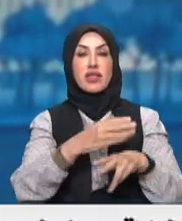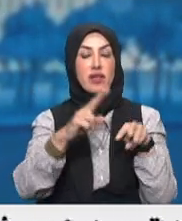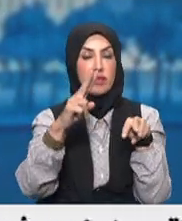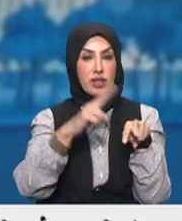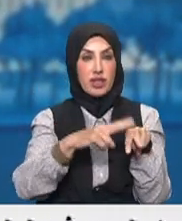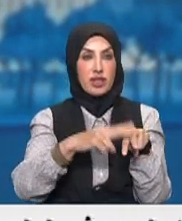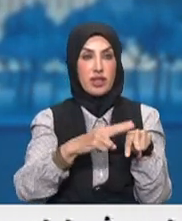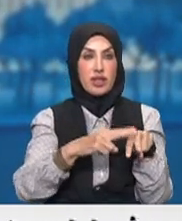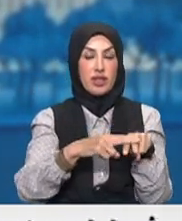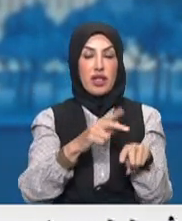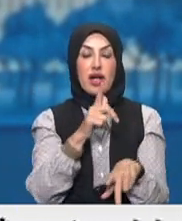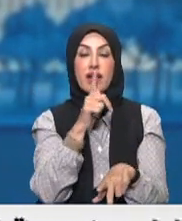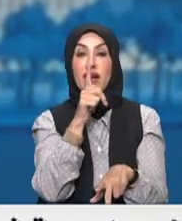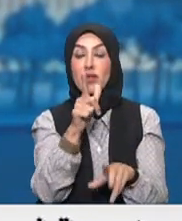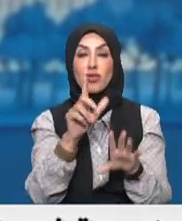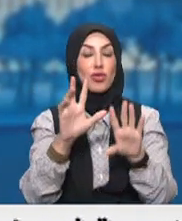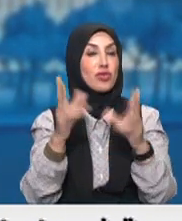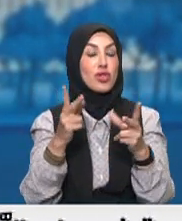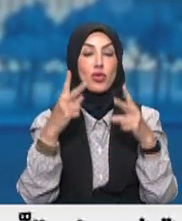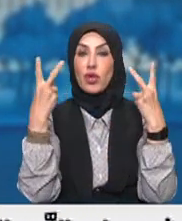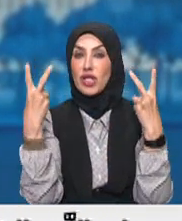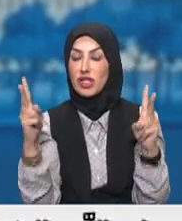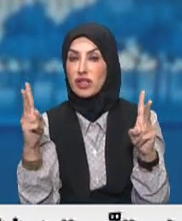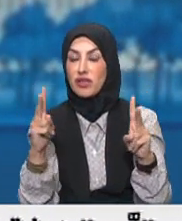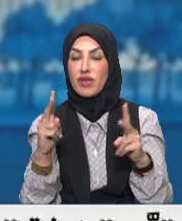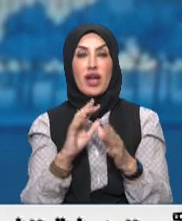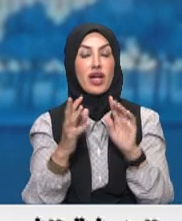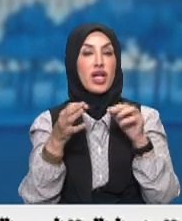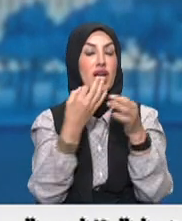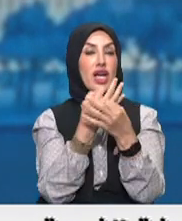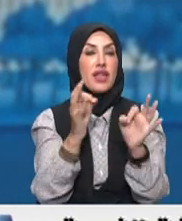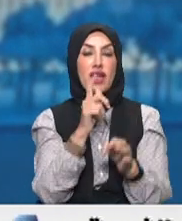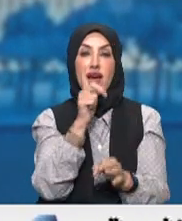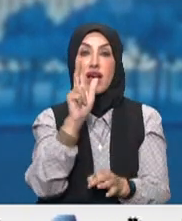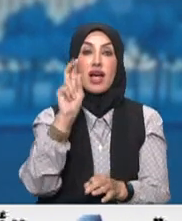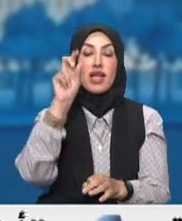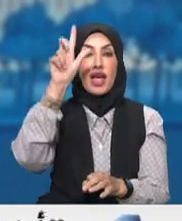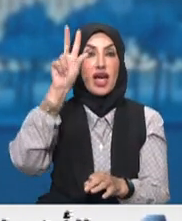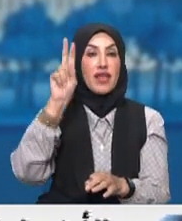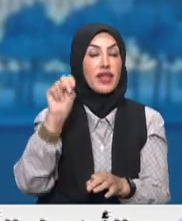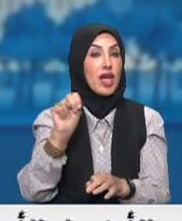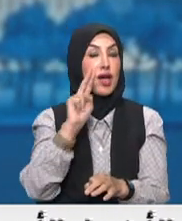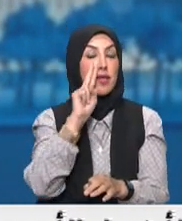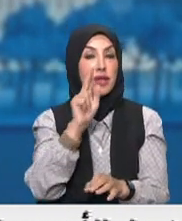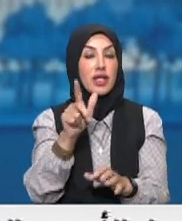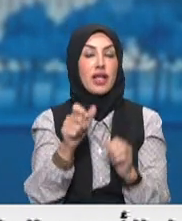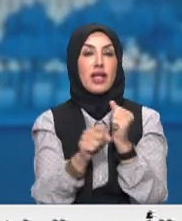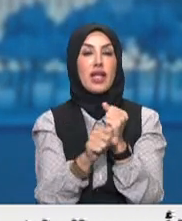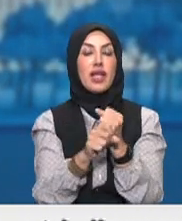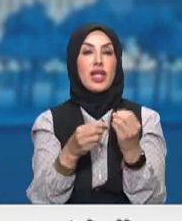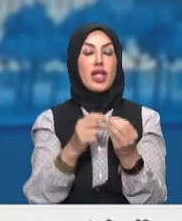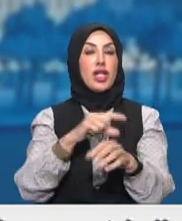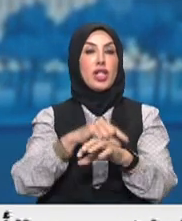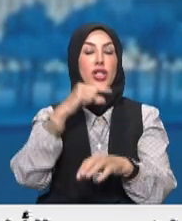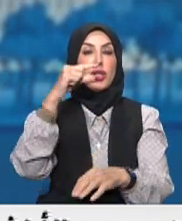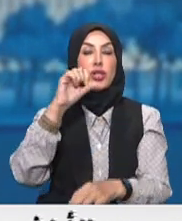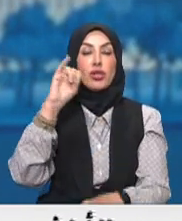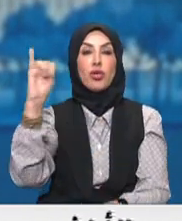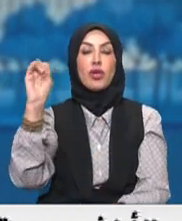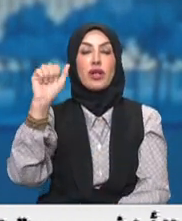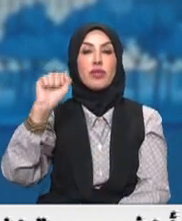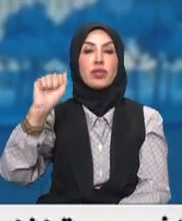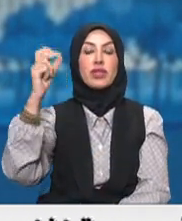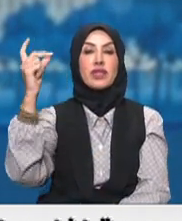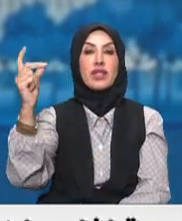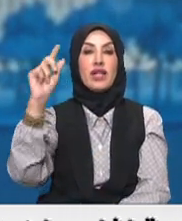وفرص التوصل الى ابرام اتفاق النهائي قال الامين العام للمبادره الوطنيه الفلسطينيه الدكتور مصطفى البرغوثي